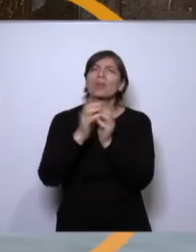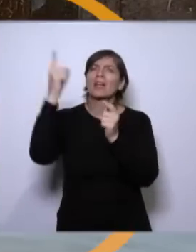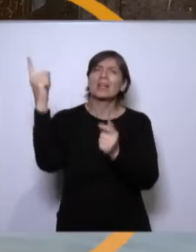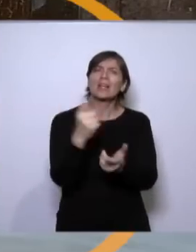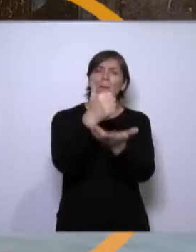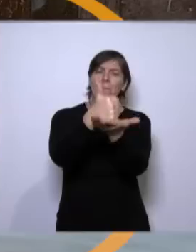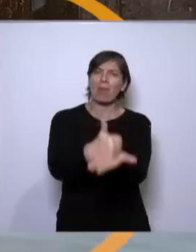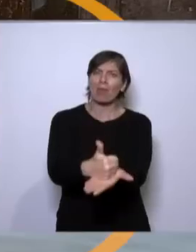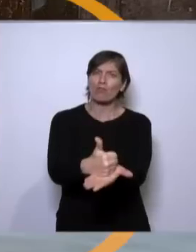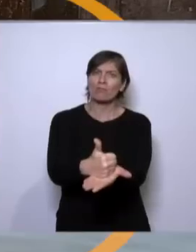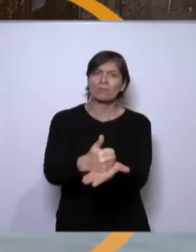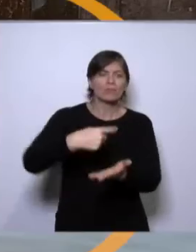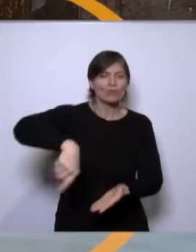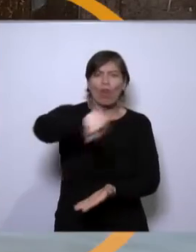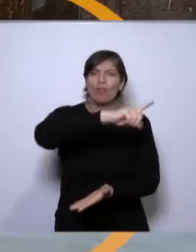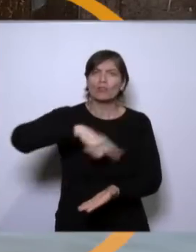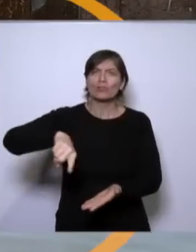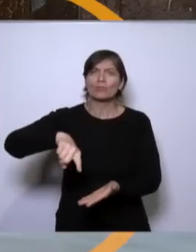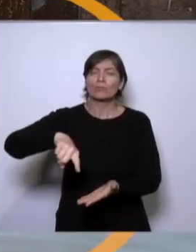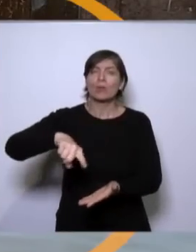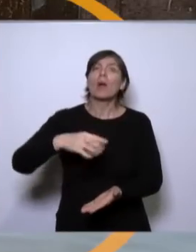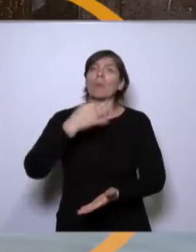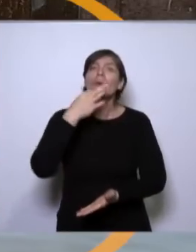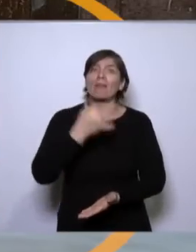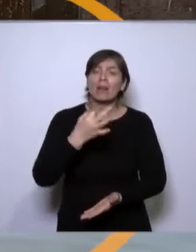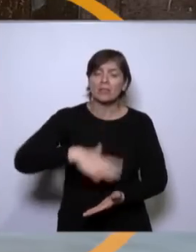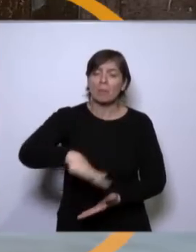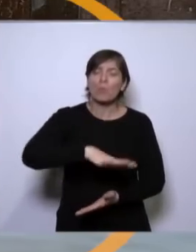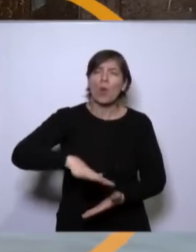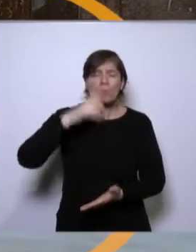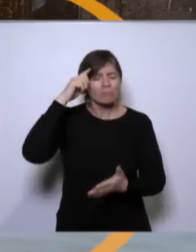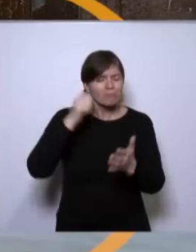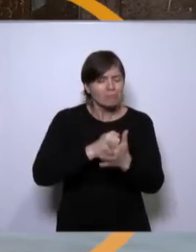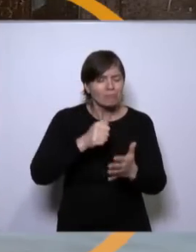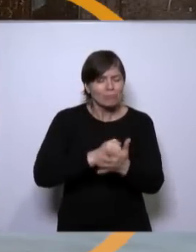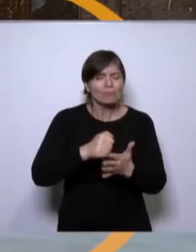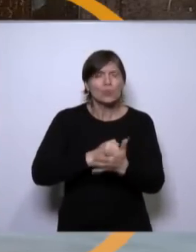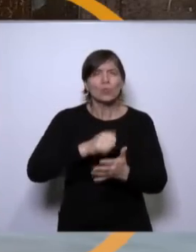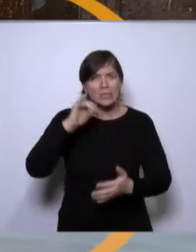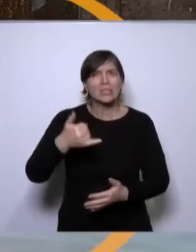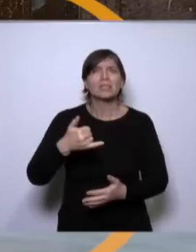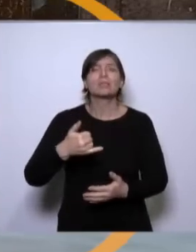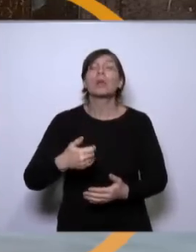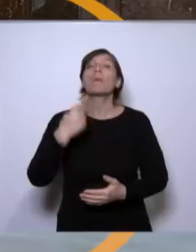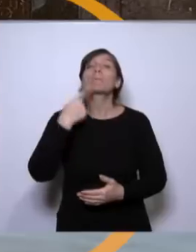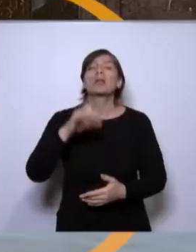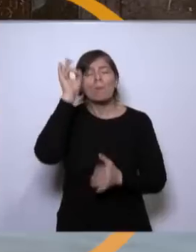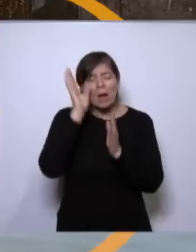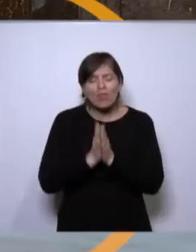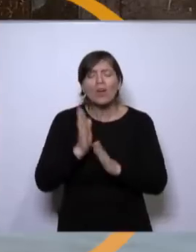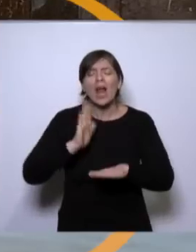눈에 든다면 주님께서 저희와 함께 가주시기를 바랍니다. 이